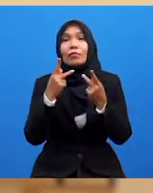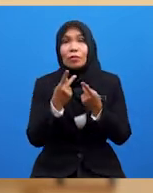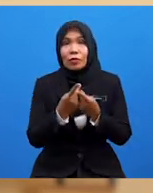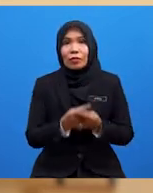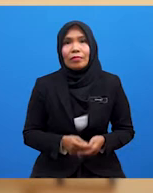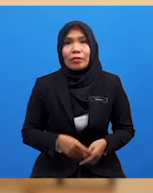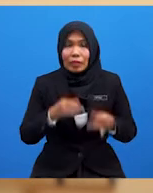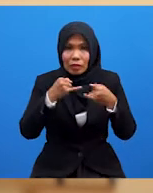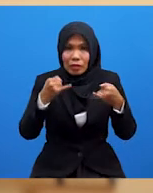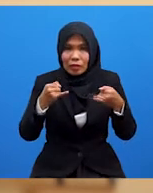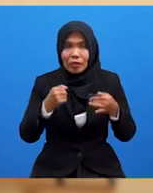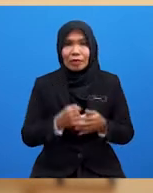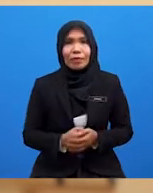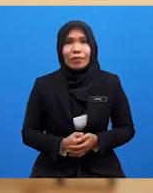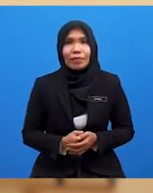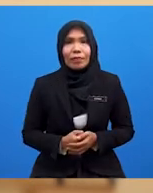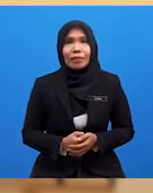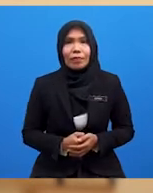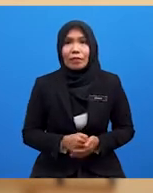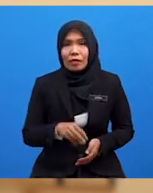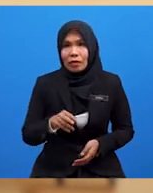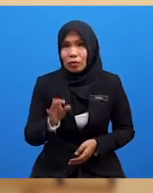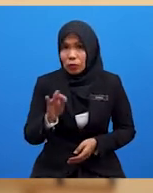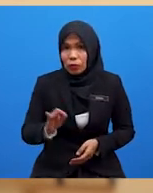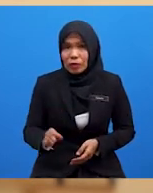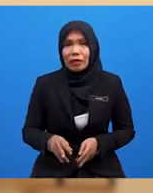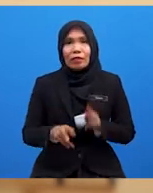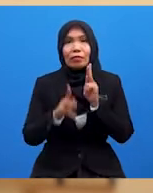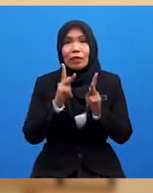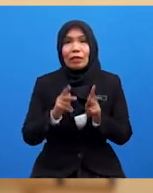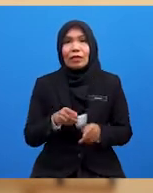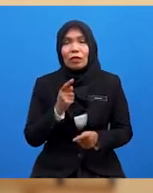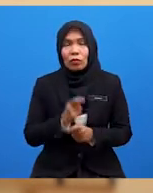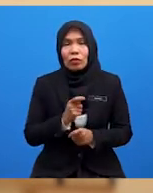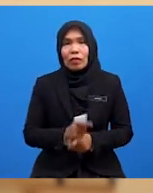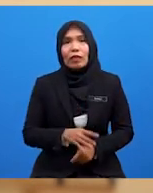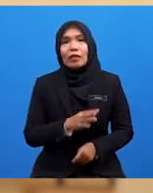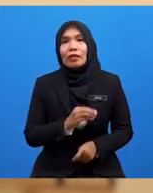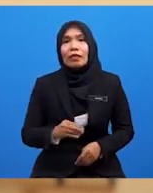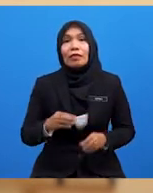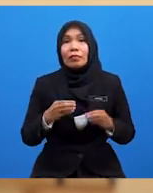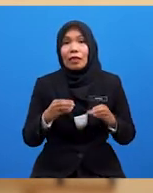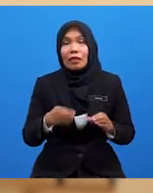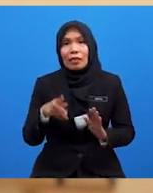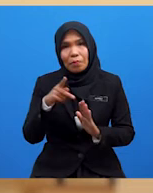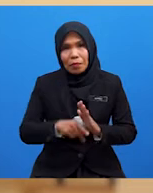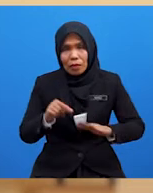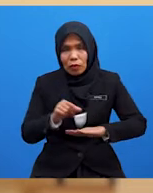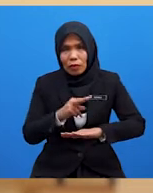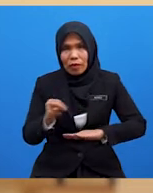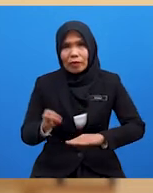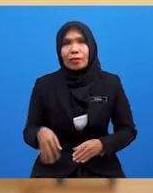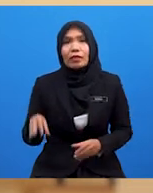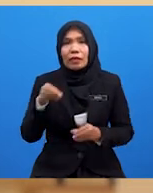kata tugas, jenis kata tugas, fungsi kata tugas dan cara penggunaan kata tugas